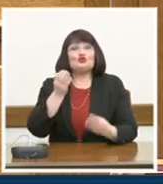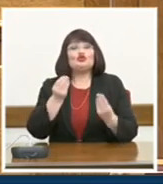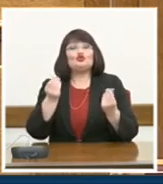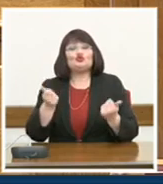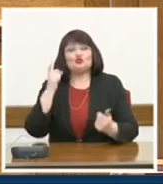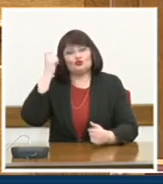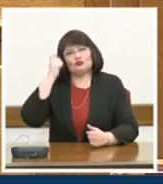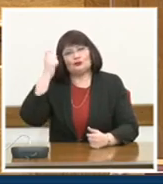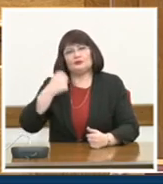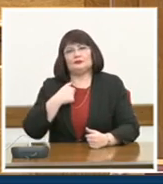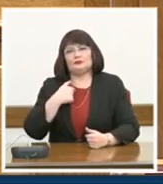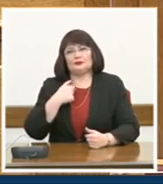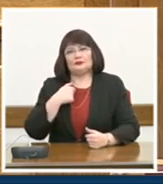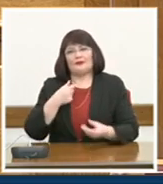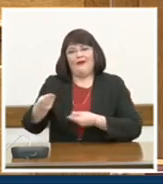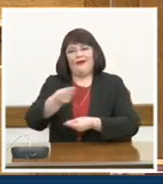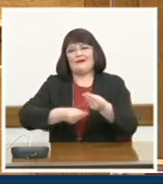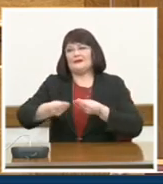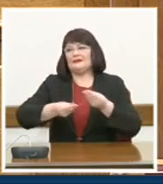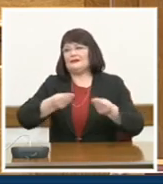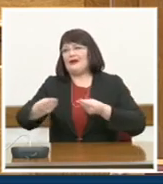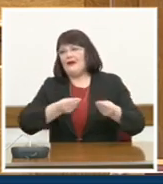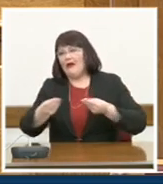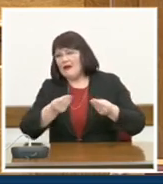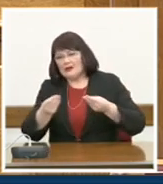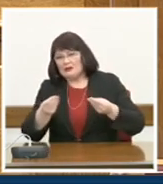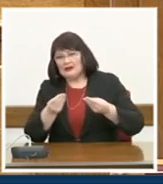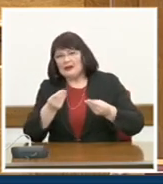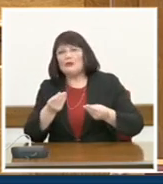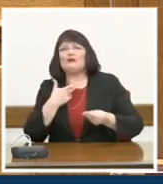περισσότερων ανταλλαγμάτων από τους φωνιάδες.